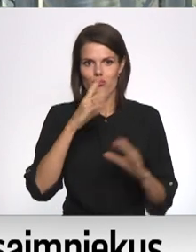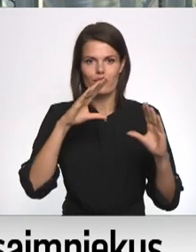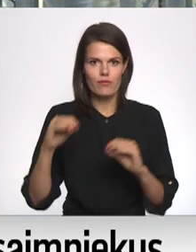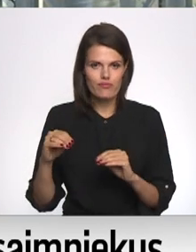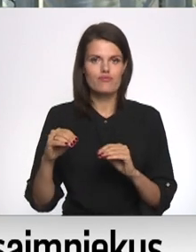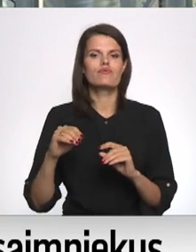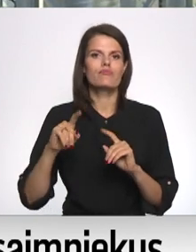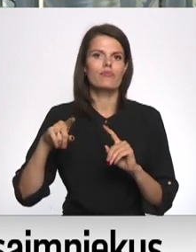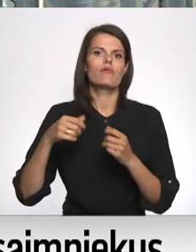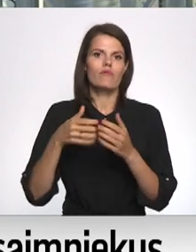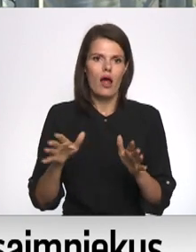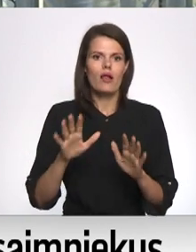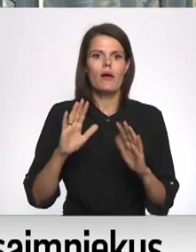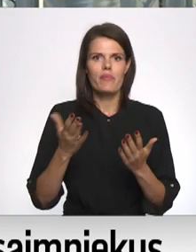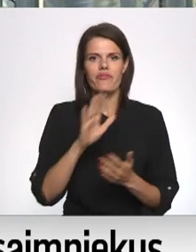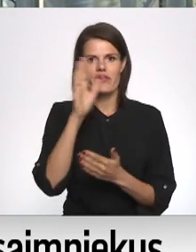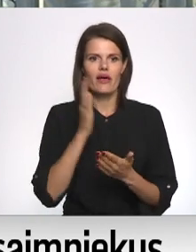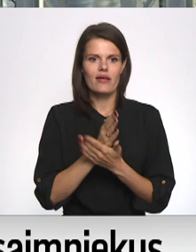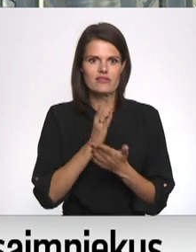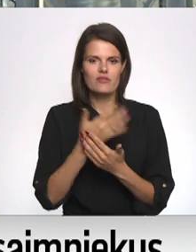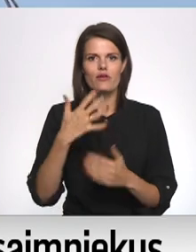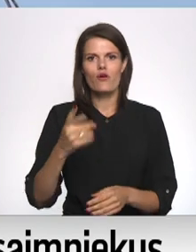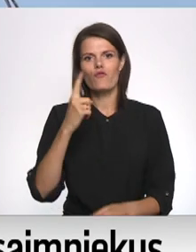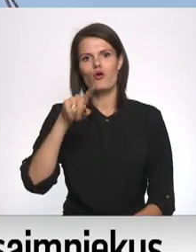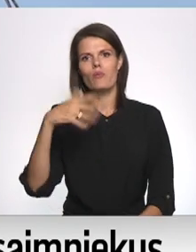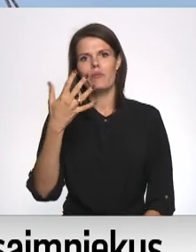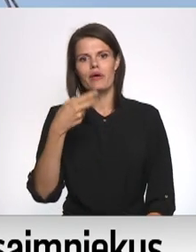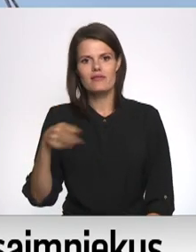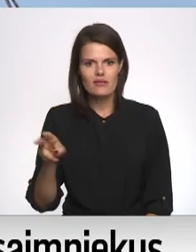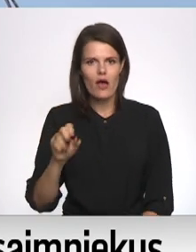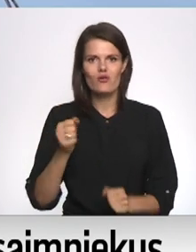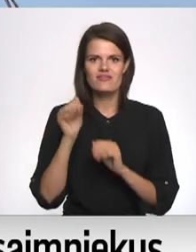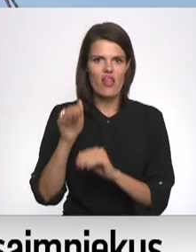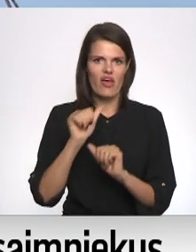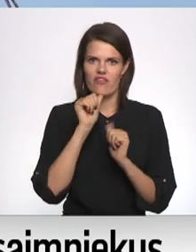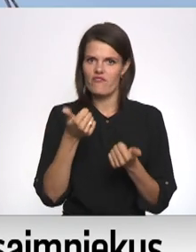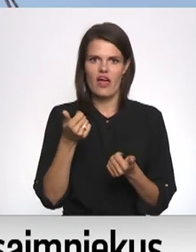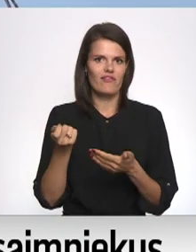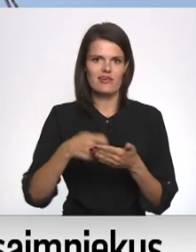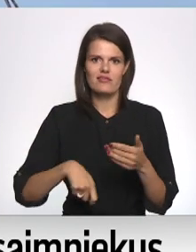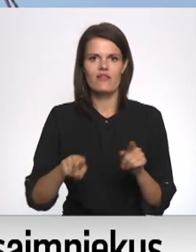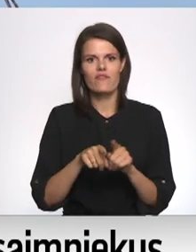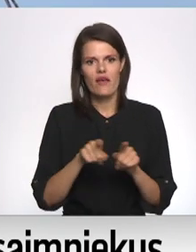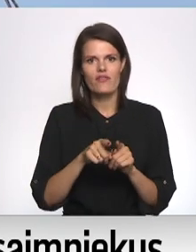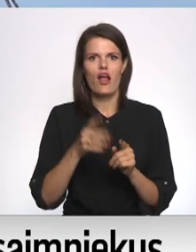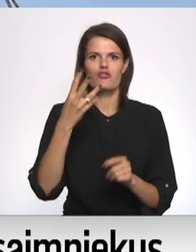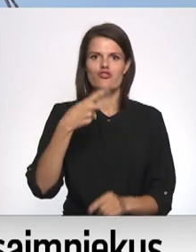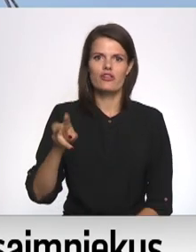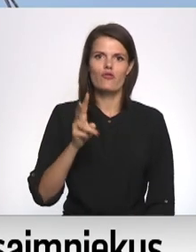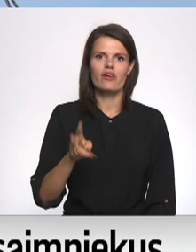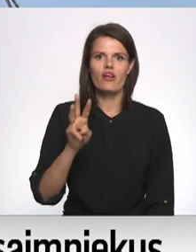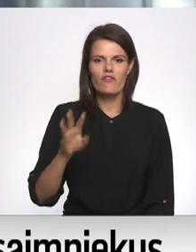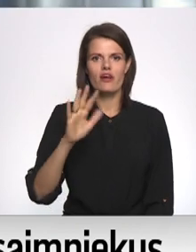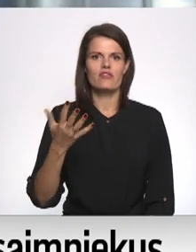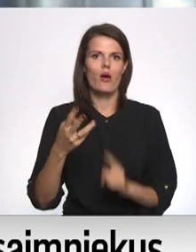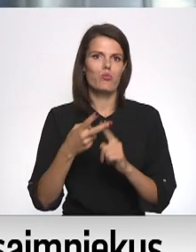Bet pa dienas vidu jau bija liecīnas līdz pusotra eiro. Saldē to nevar apturēt, ja vienalga vai 4 eiro par kilovatu vai